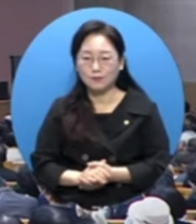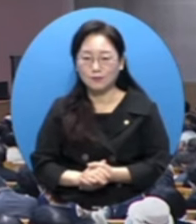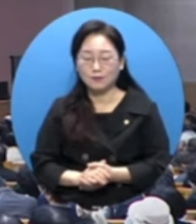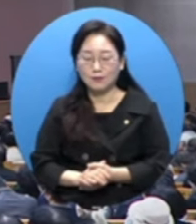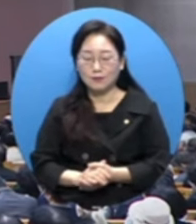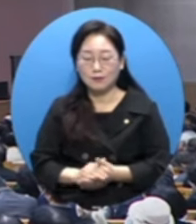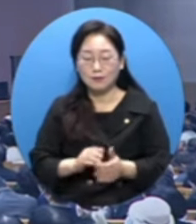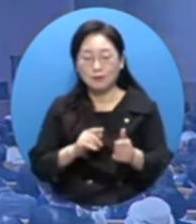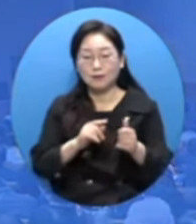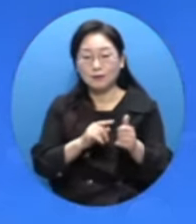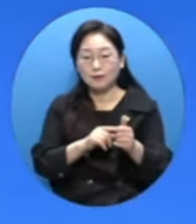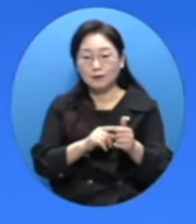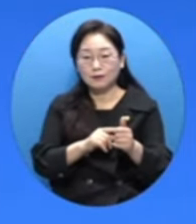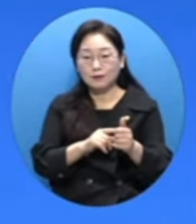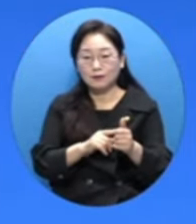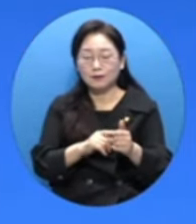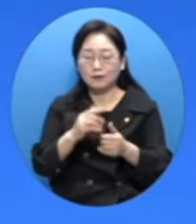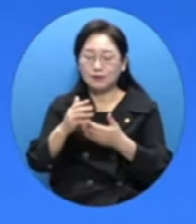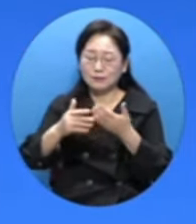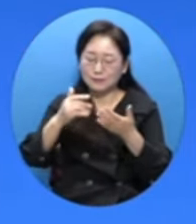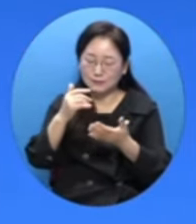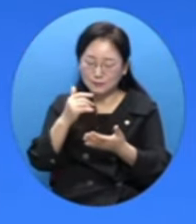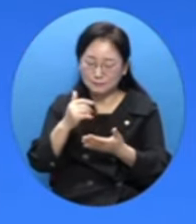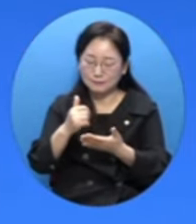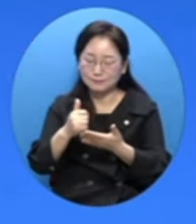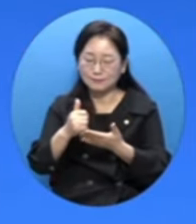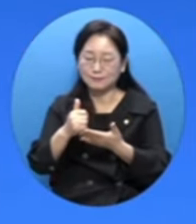한때는 내가 하나님 앞에서